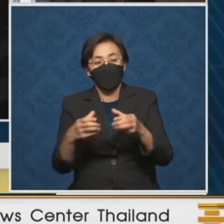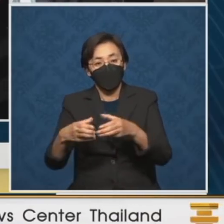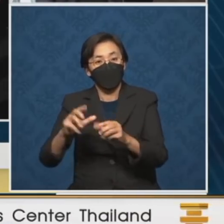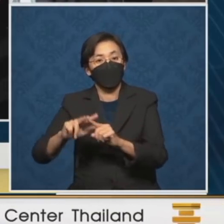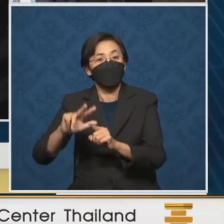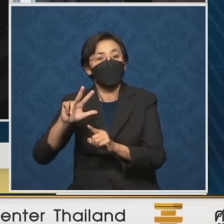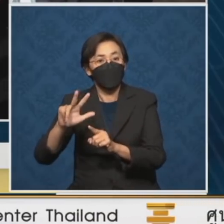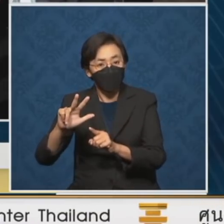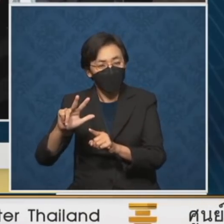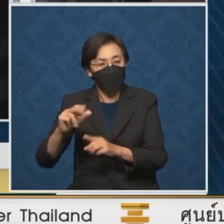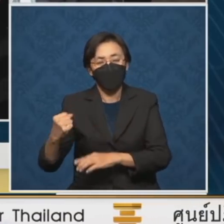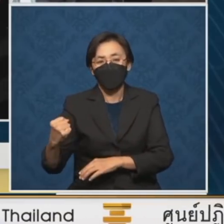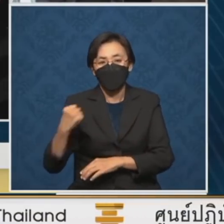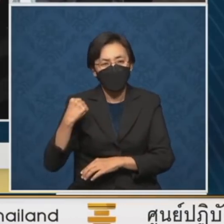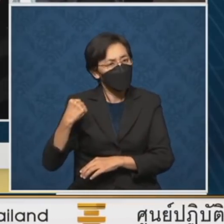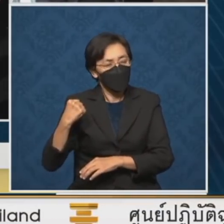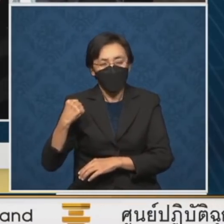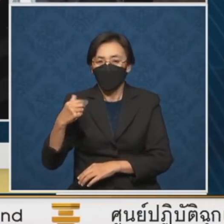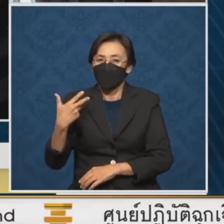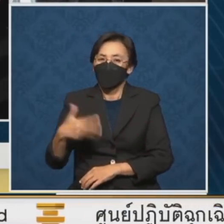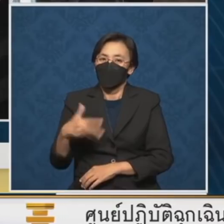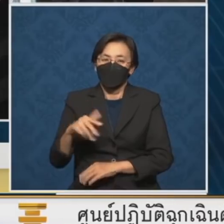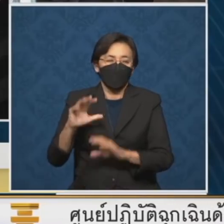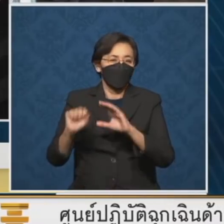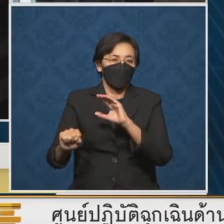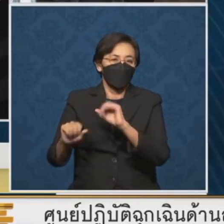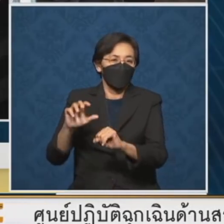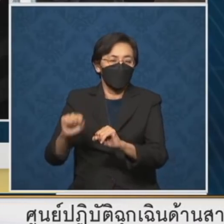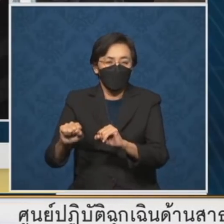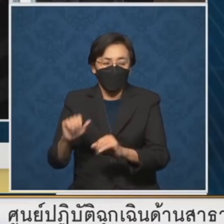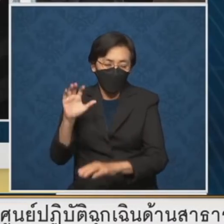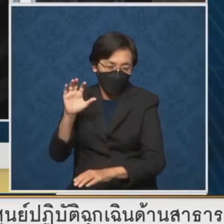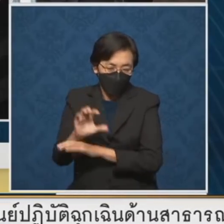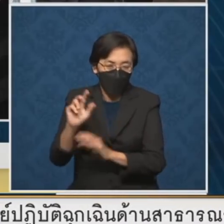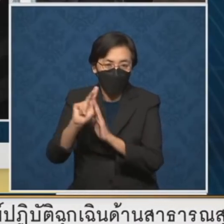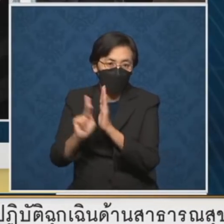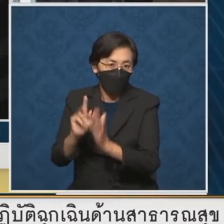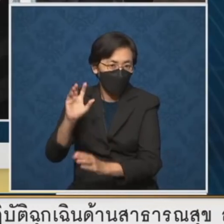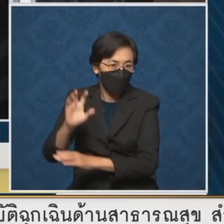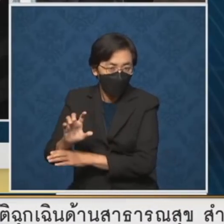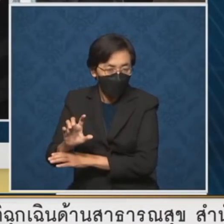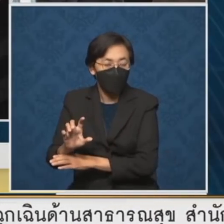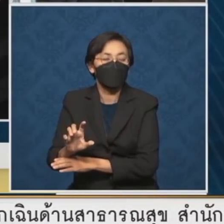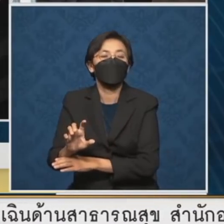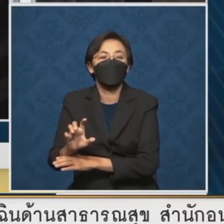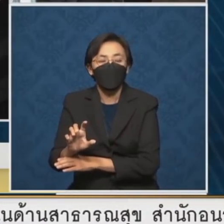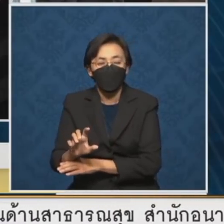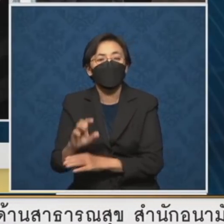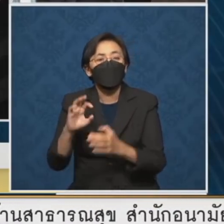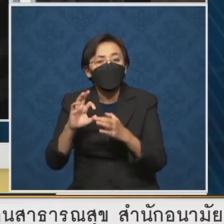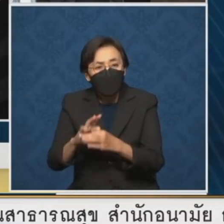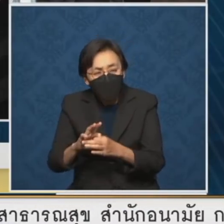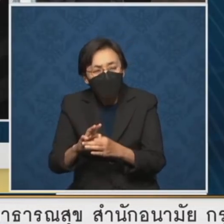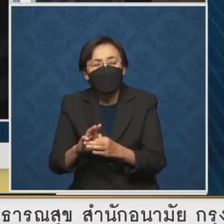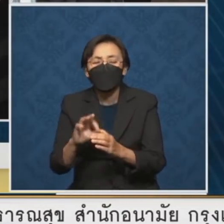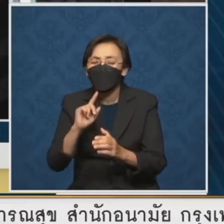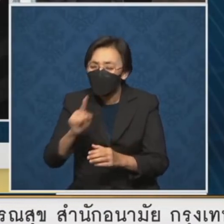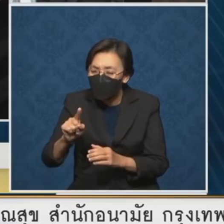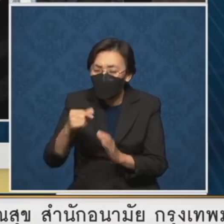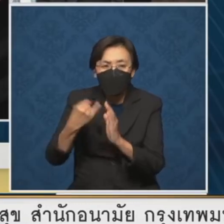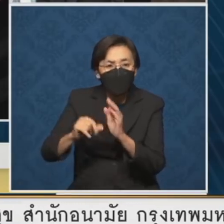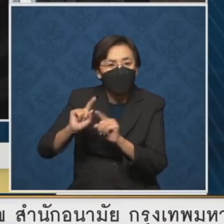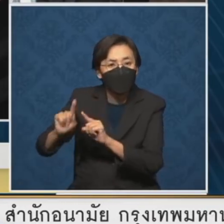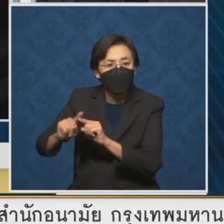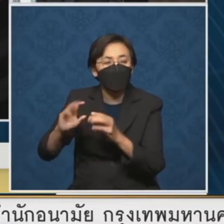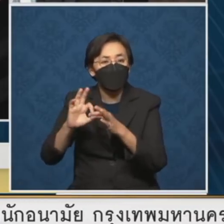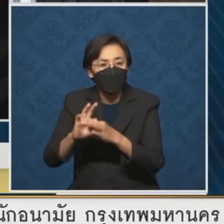ครับมีอำนาจหน้าที่ที่เต็มไปด้วยการปราบปรามบังคับใช้กฎหมายดำเนินการเกี่ยวกับคดีความที่เกี่ยวกับพรบ.